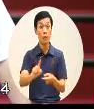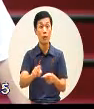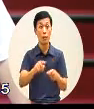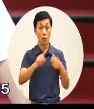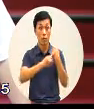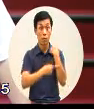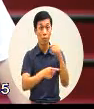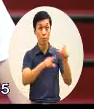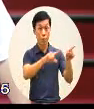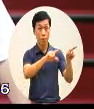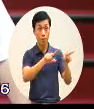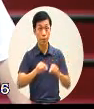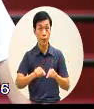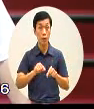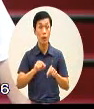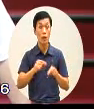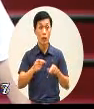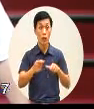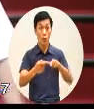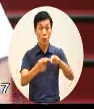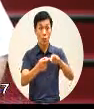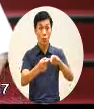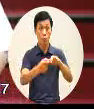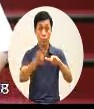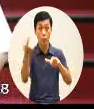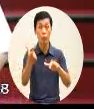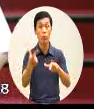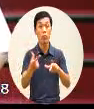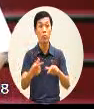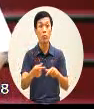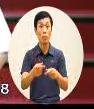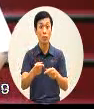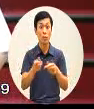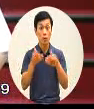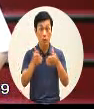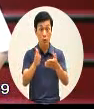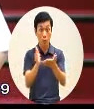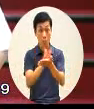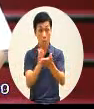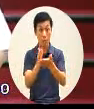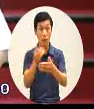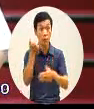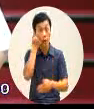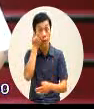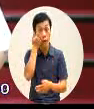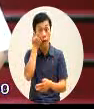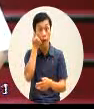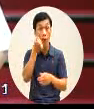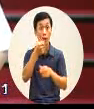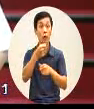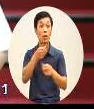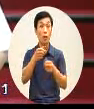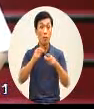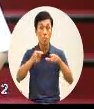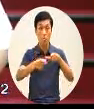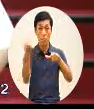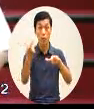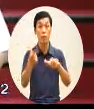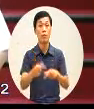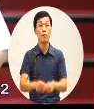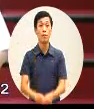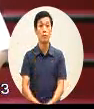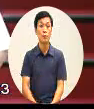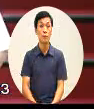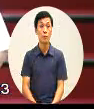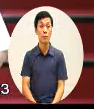法啦吼，我们可以公开我们的评审委员的名单，已经评审完就可以公